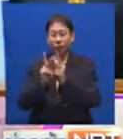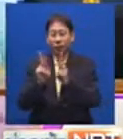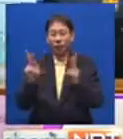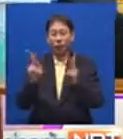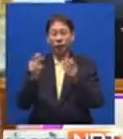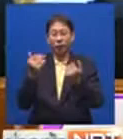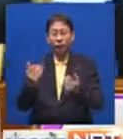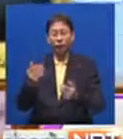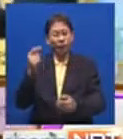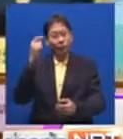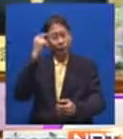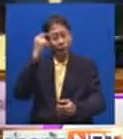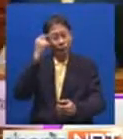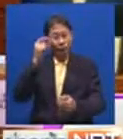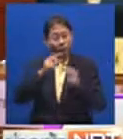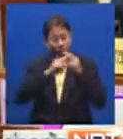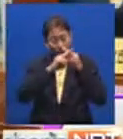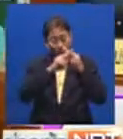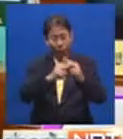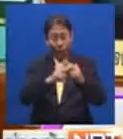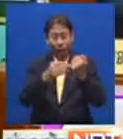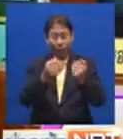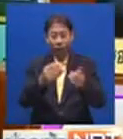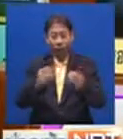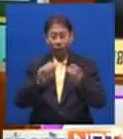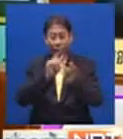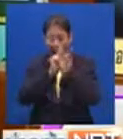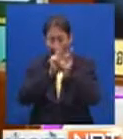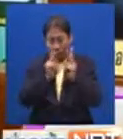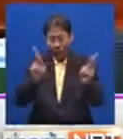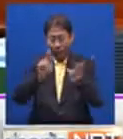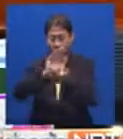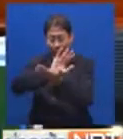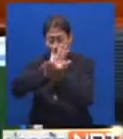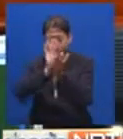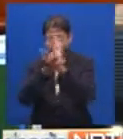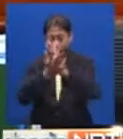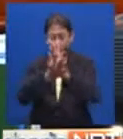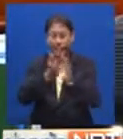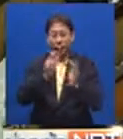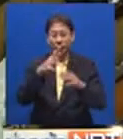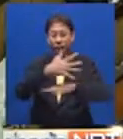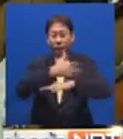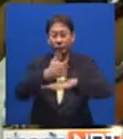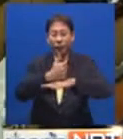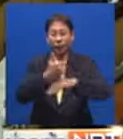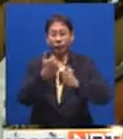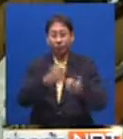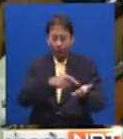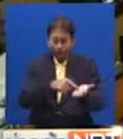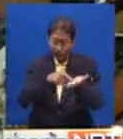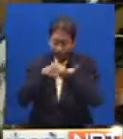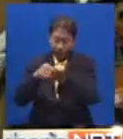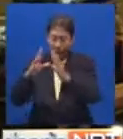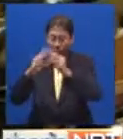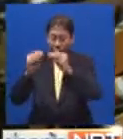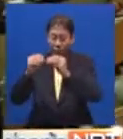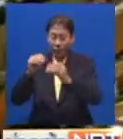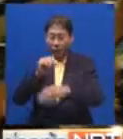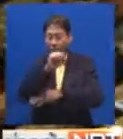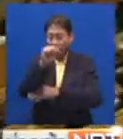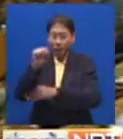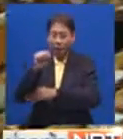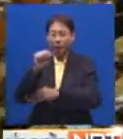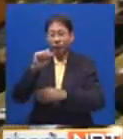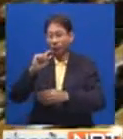แต่เป็นเพียงความเห็นของคณะกรรมาธิการปฏิรูปการเมืองเท่านั้นทั้งนี้จะต้องนำข้อเสนอดังกล่าวเข้าสู่ที่ประชุมใหญ่สภา